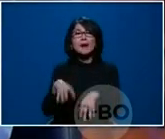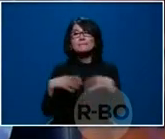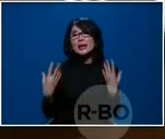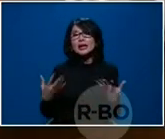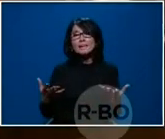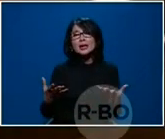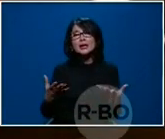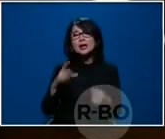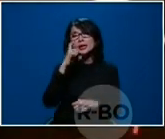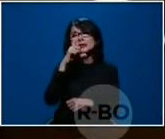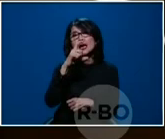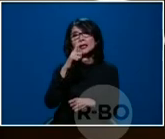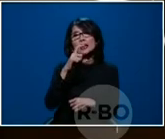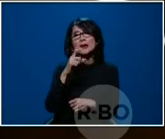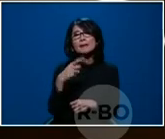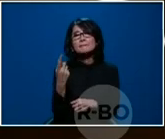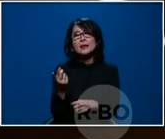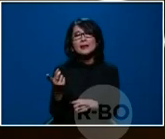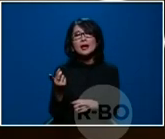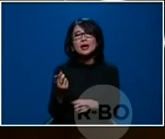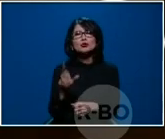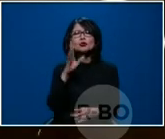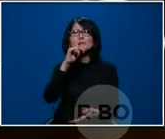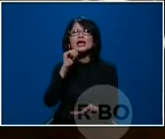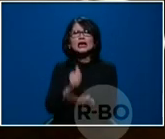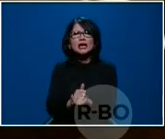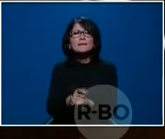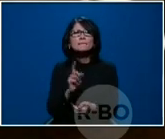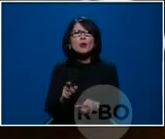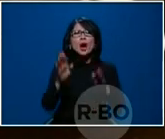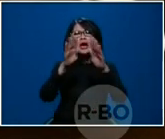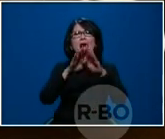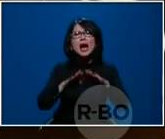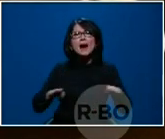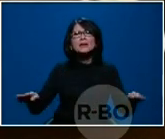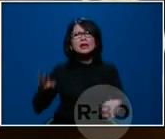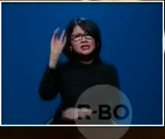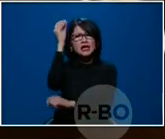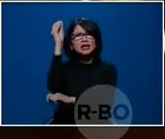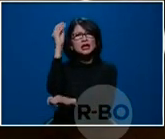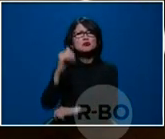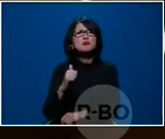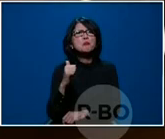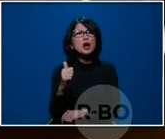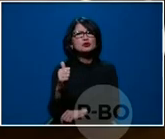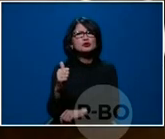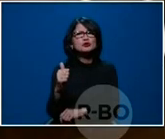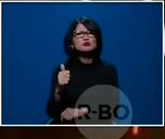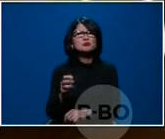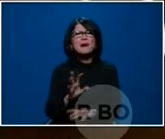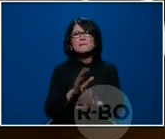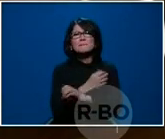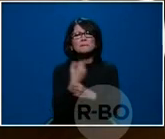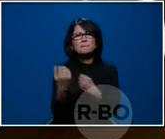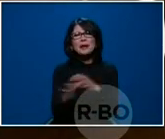terpilih menjadi gubernur ya untuk meyakinkan bahwa keamanan di kota Jakarta ini terjaga dari kriminalitas dari